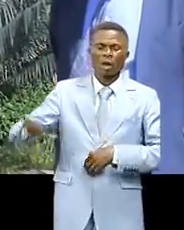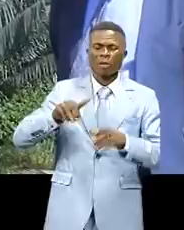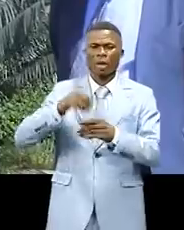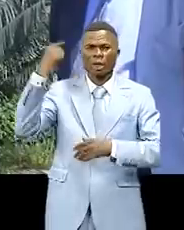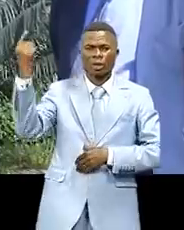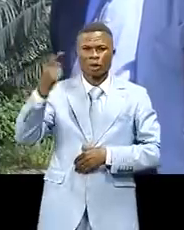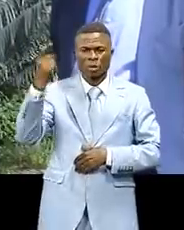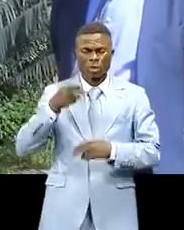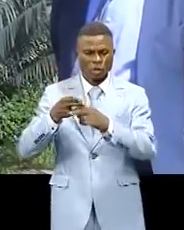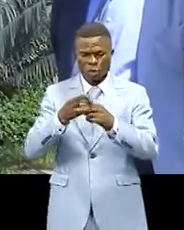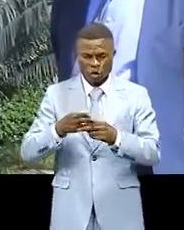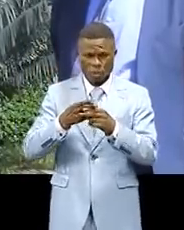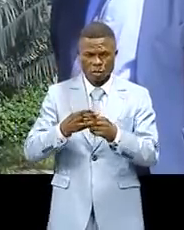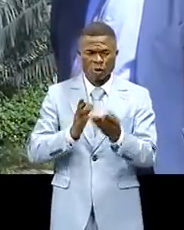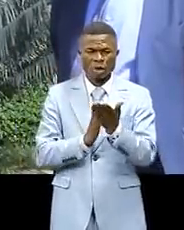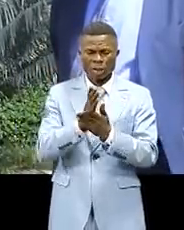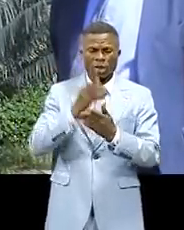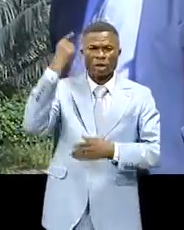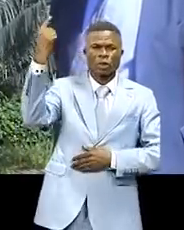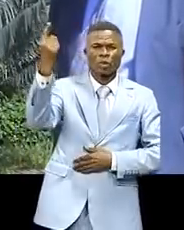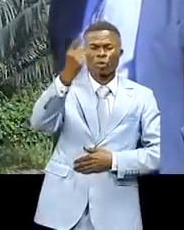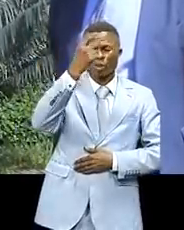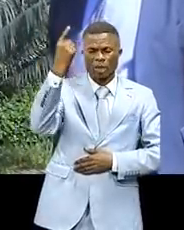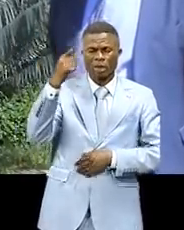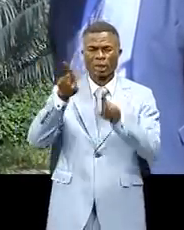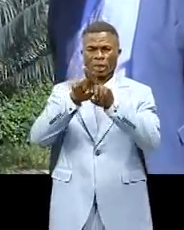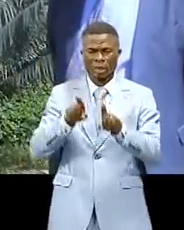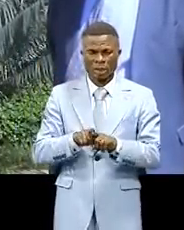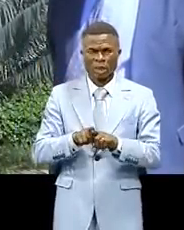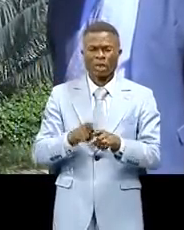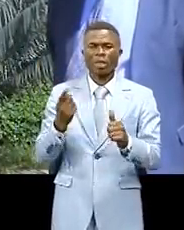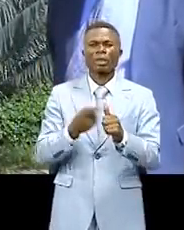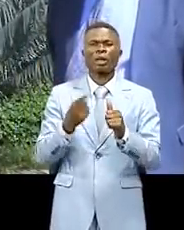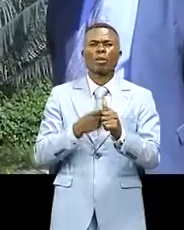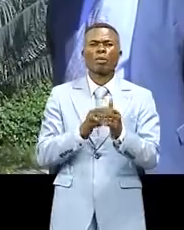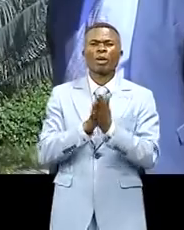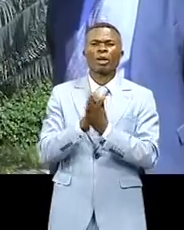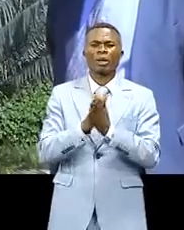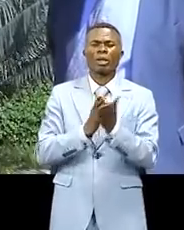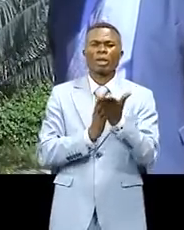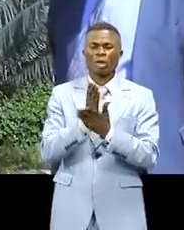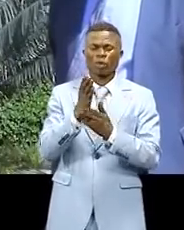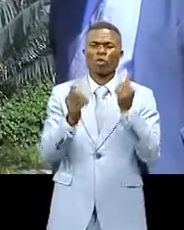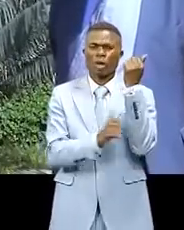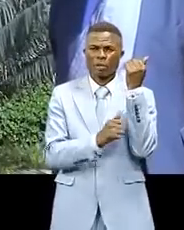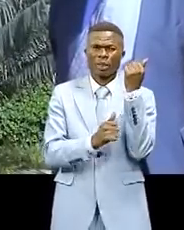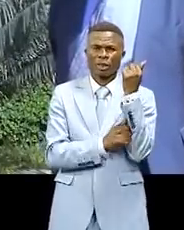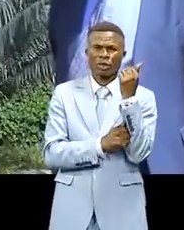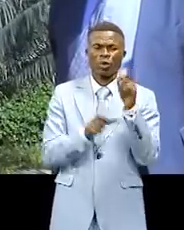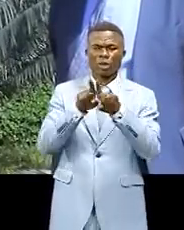de toujours suivre le droit international et surtout concernant les trois humains et